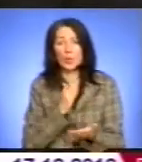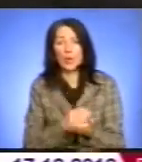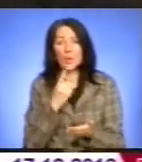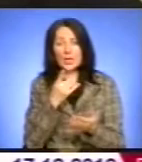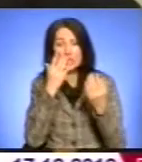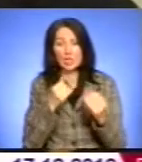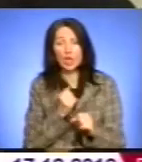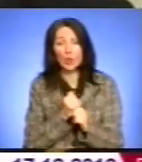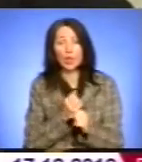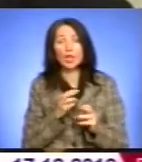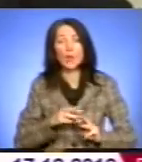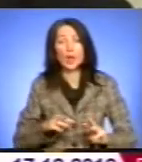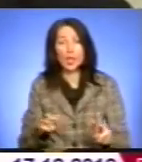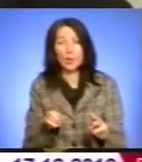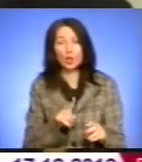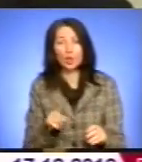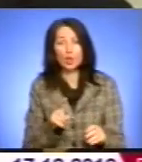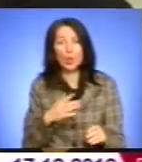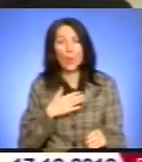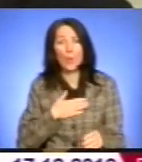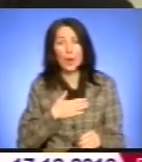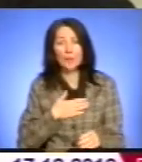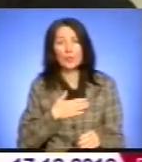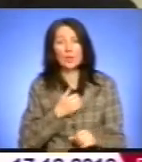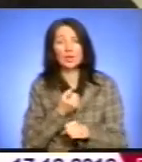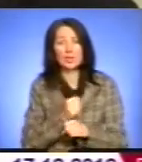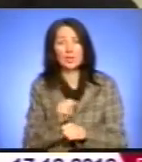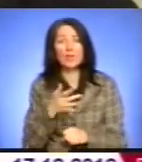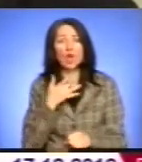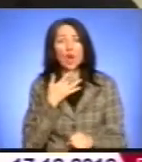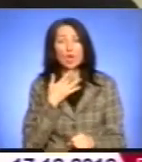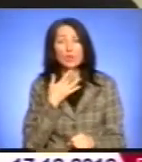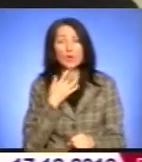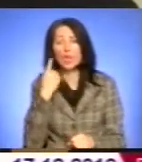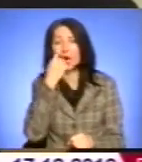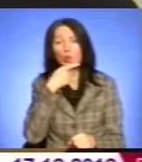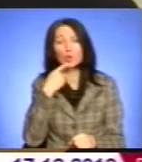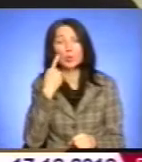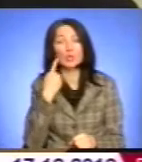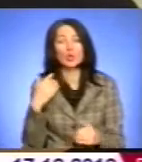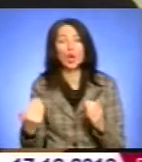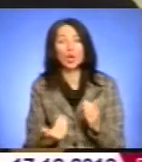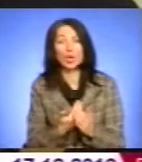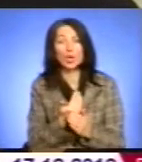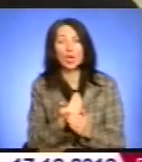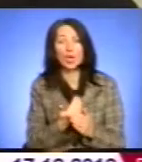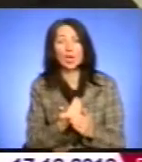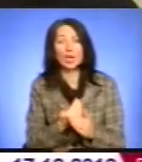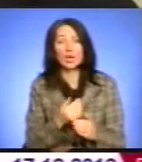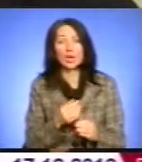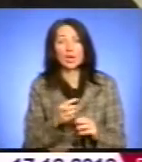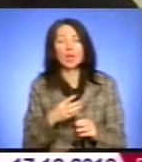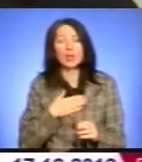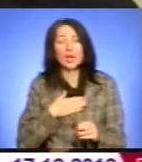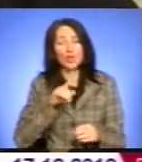парламенту, що ми заставили голосувати особисто, ми вигнали тушок з парламенту, вони на